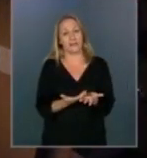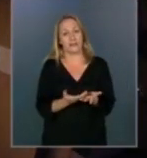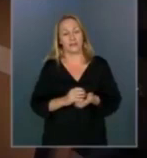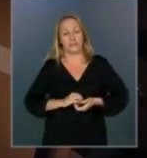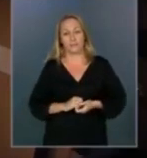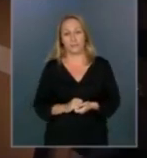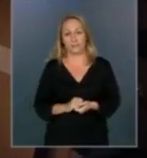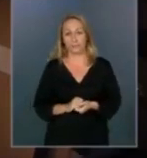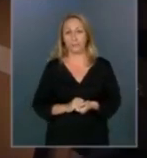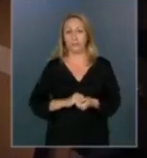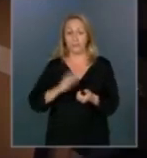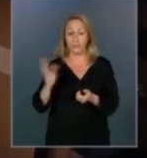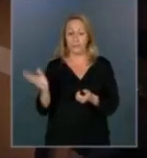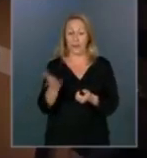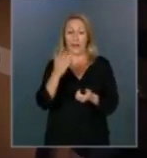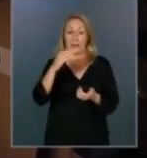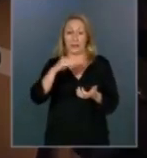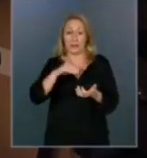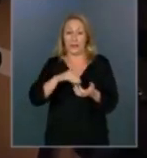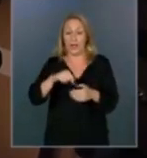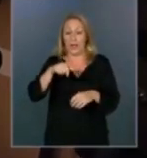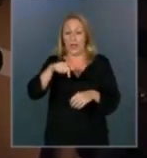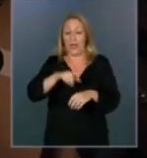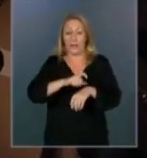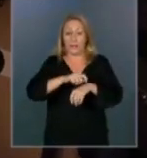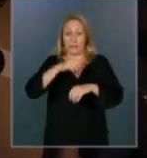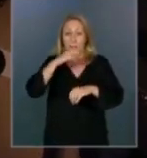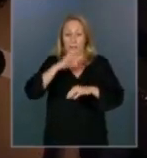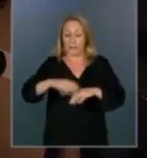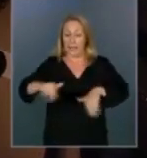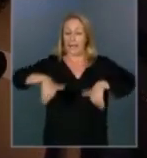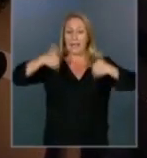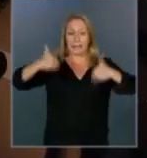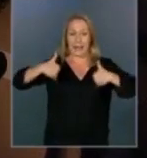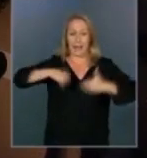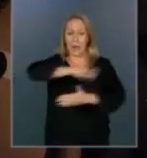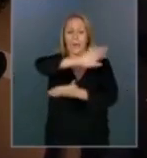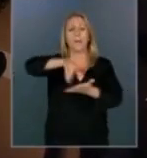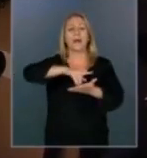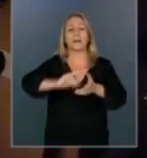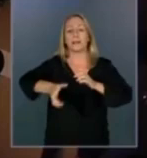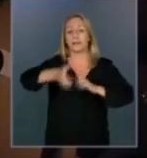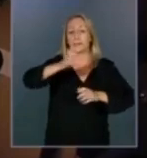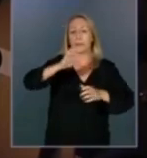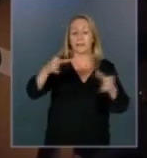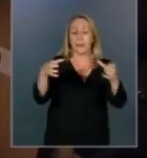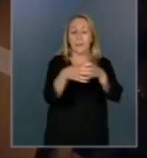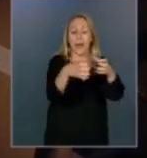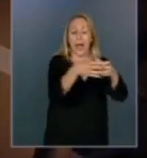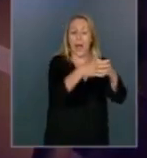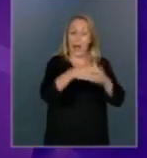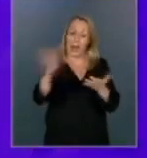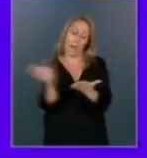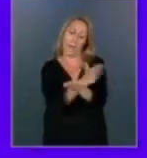Όταν πηγαίνεις και διαλύεις την παρουσία νέων ανθρώπων στις πλατείες, αλλά την ίδια ώρα